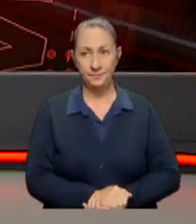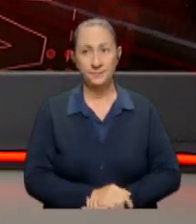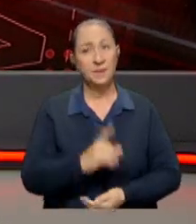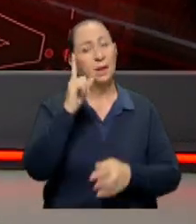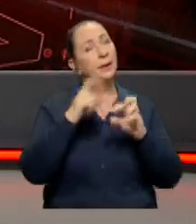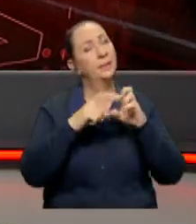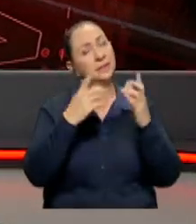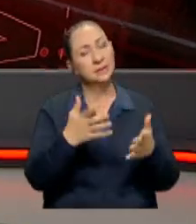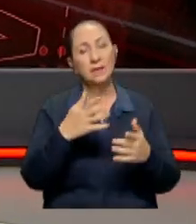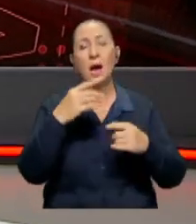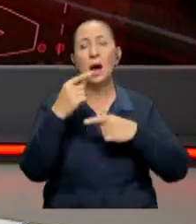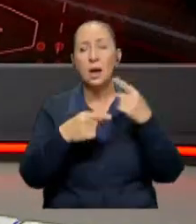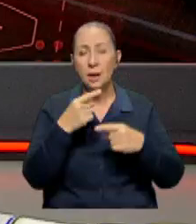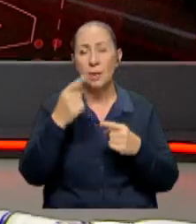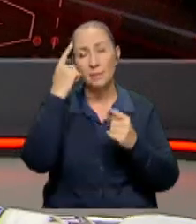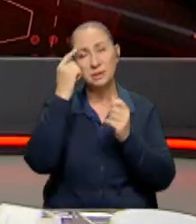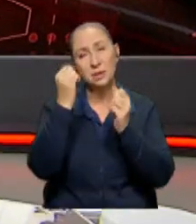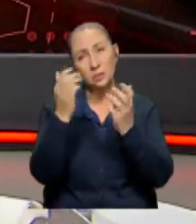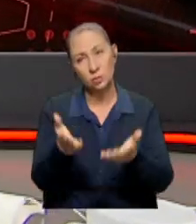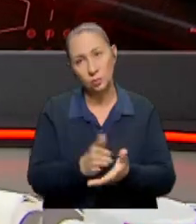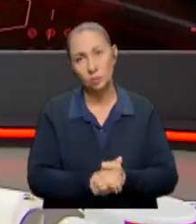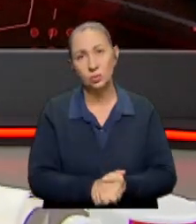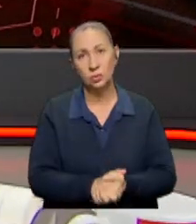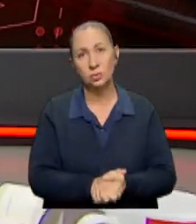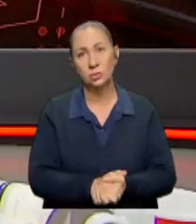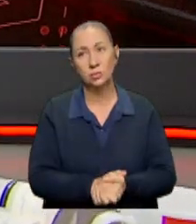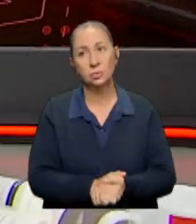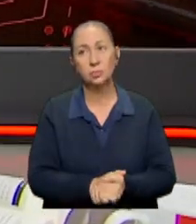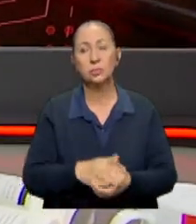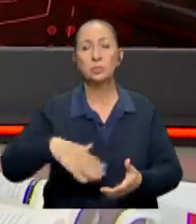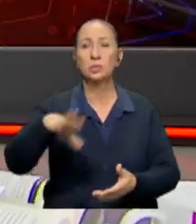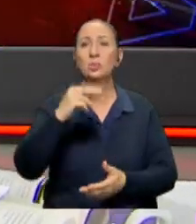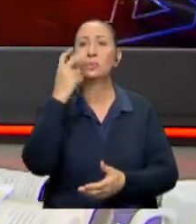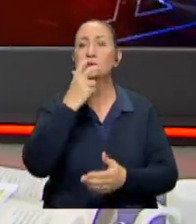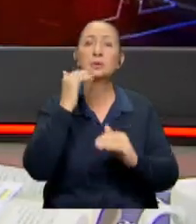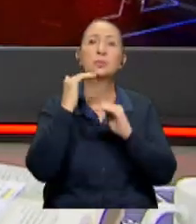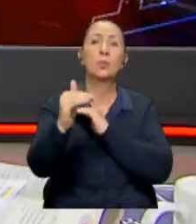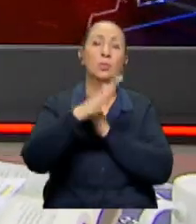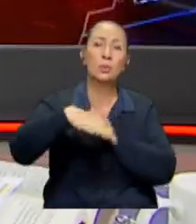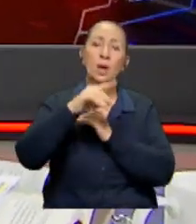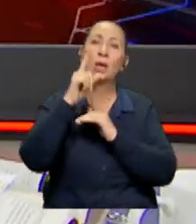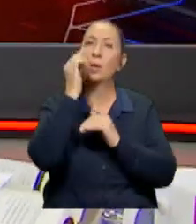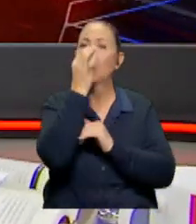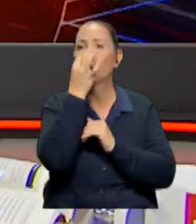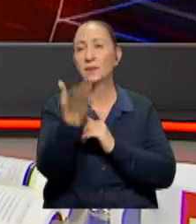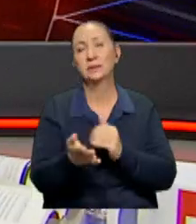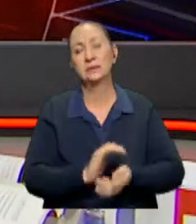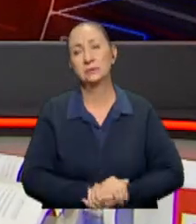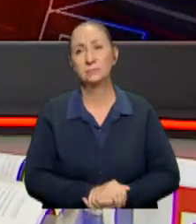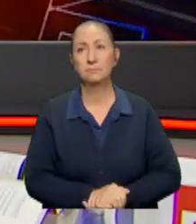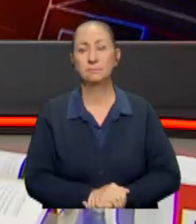Allah rahmet eylesin. Yakınlarının da başı sağ olsun. Bütün müzik camiasının da, onlara da Allah kolaylık versin.